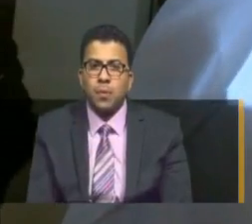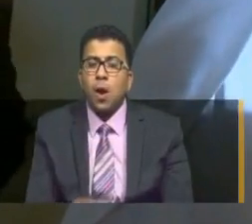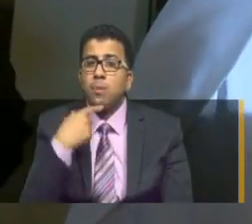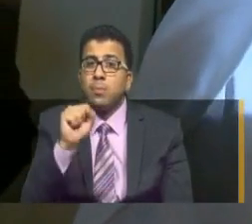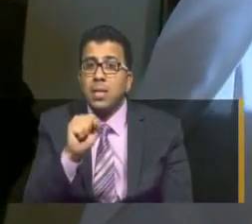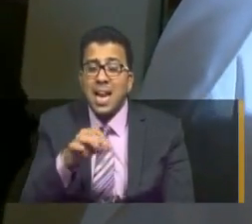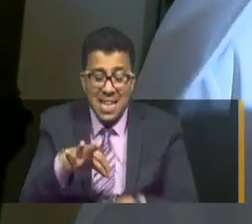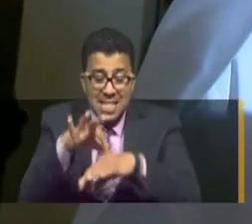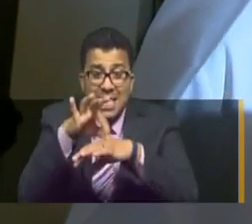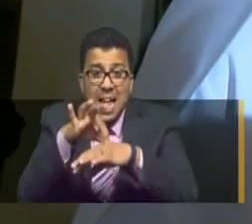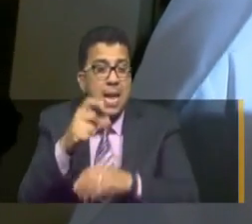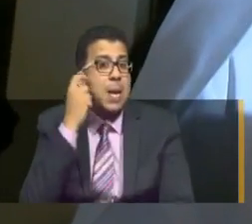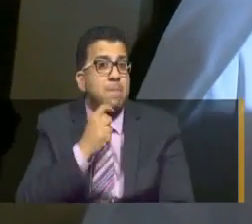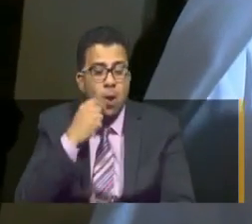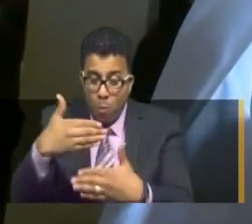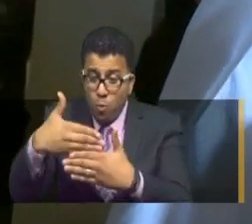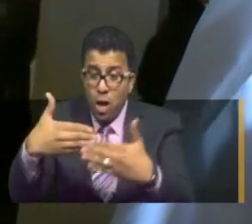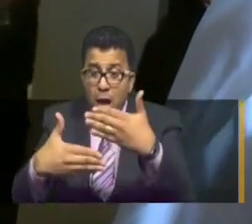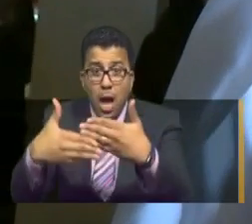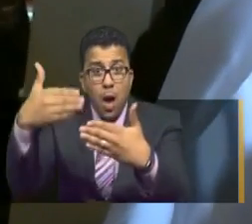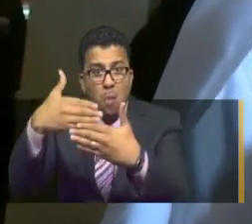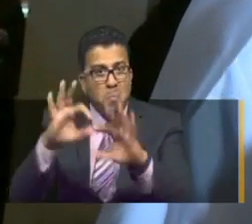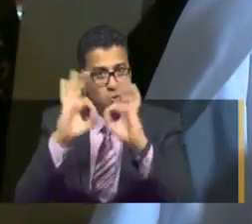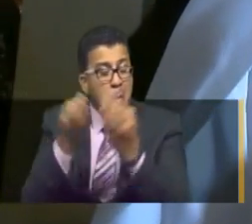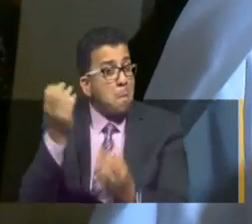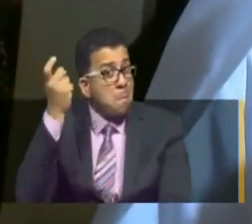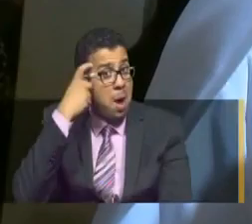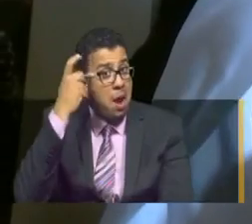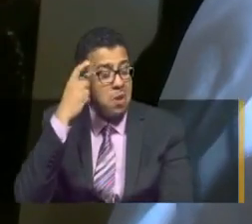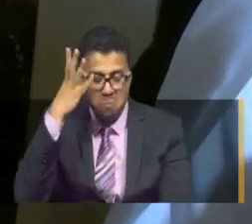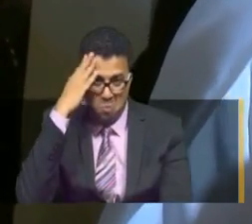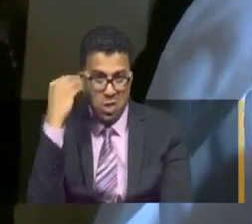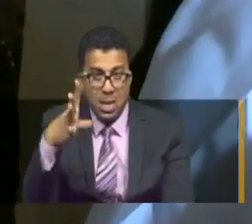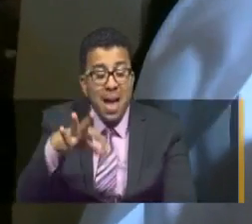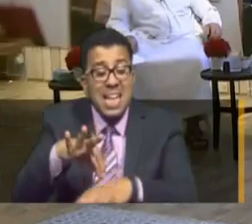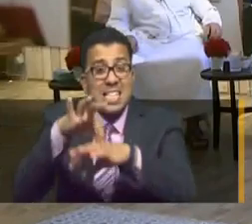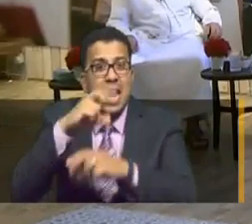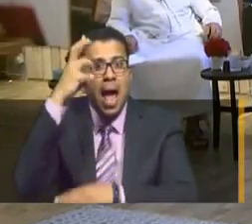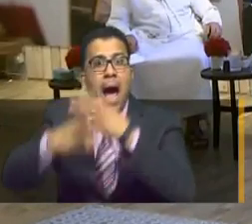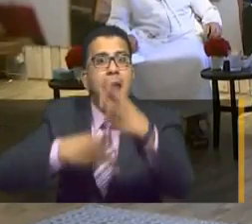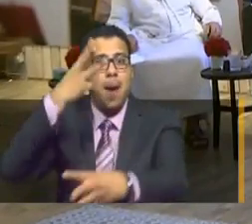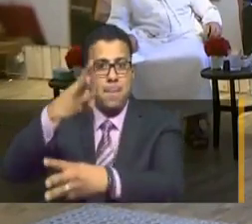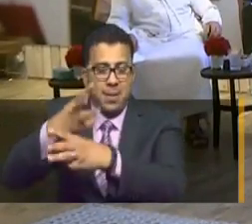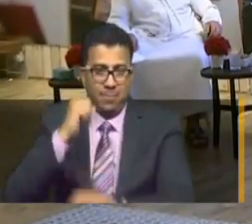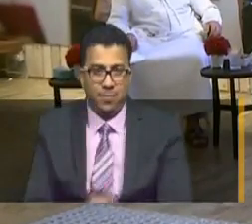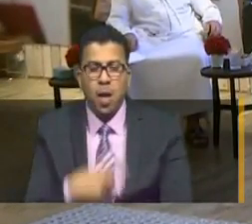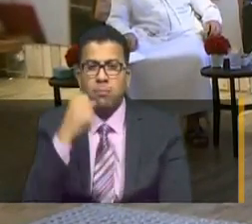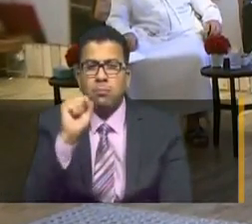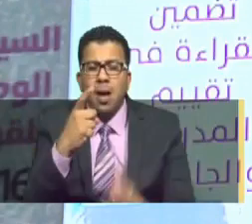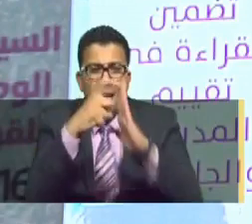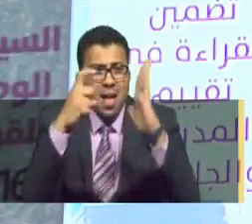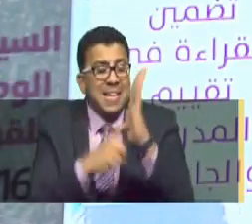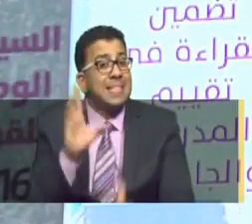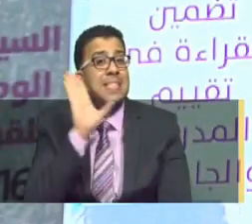الإنسان الإماراتي وبناء مجتمع معرفي متسامح إنساني عالمي. تغيير الأنظمة